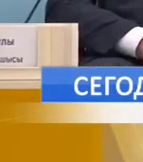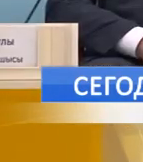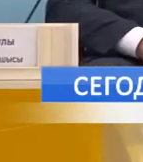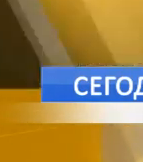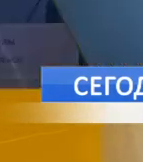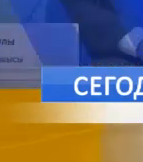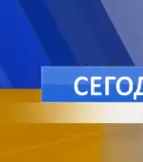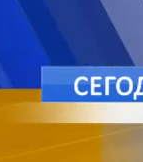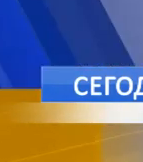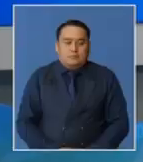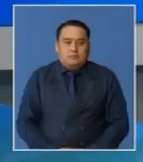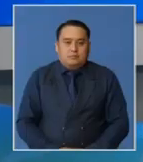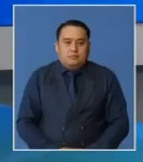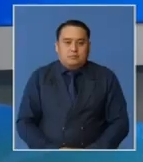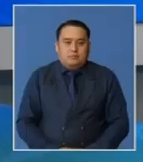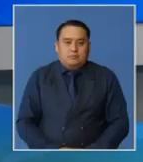фатальными.